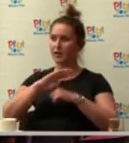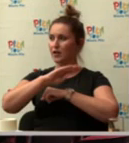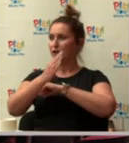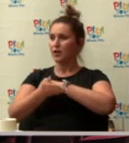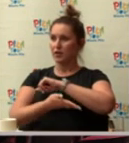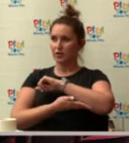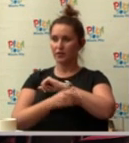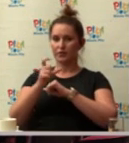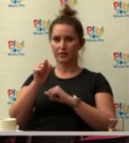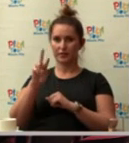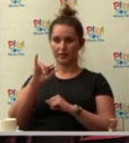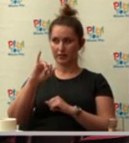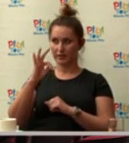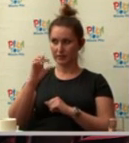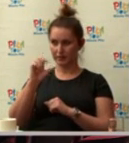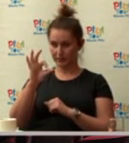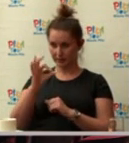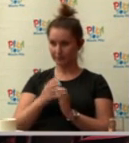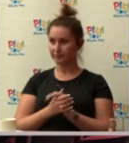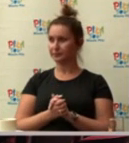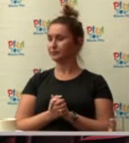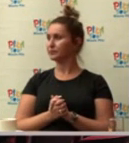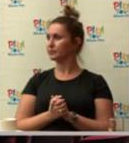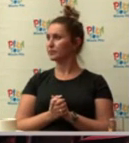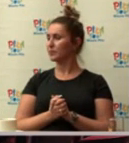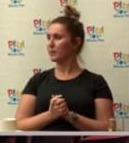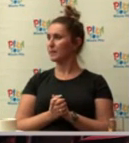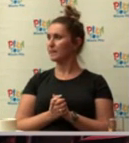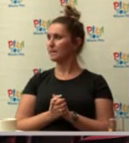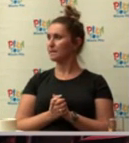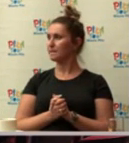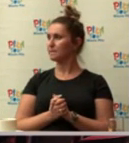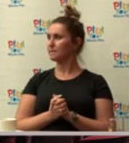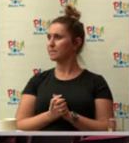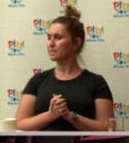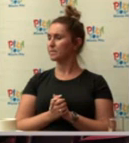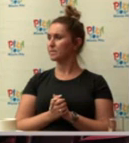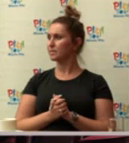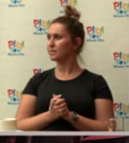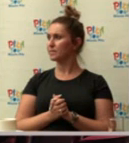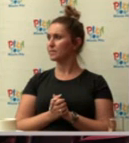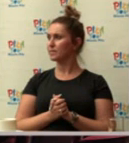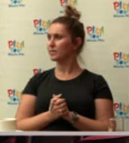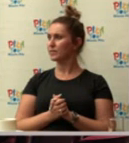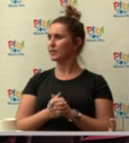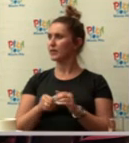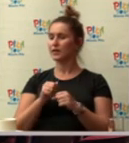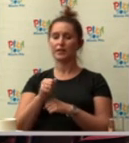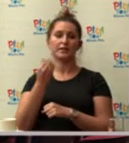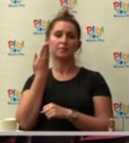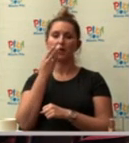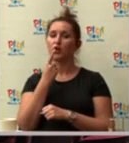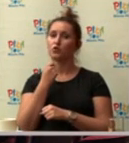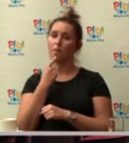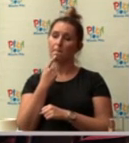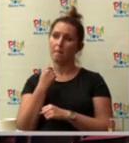Nie wiem, nie będę w tej chwili zmyślał, ale wydaje mi się, że chyba tych pojemników Caritasu już w ogóle w Pile nie ma. Albo jest ich bardzo mało. To